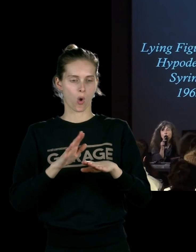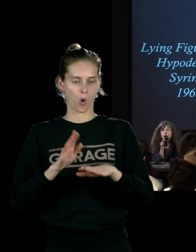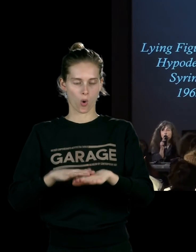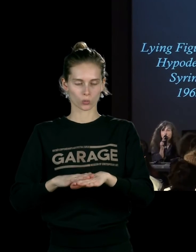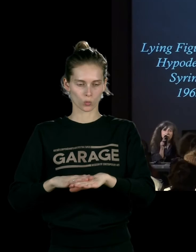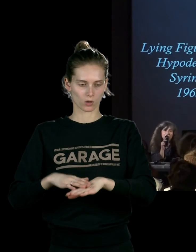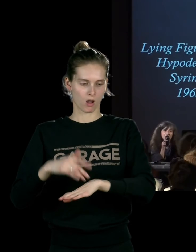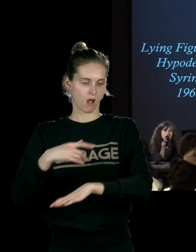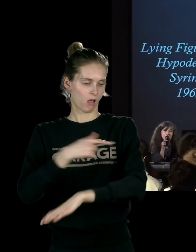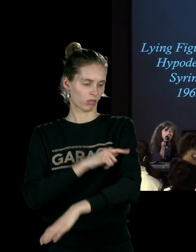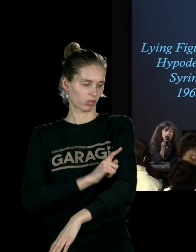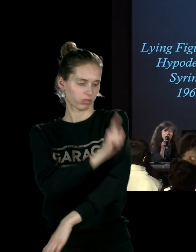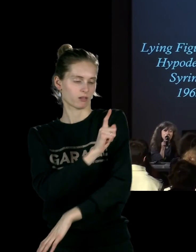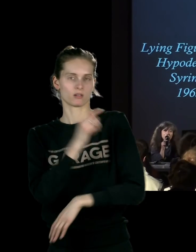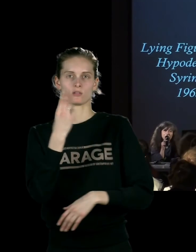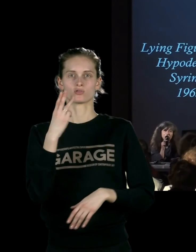шприцом.